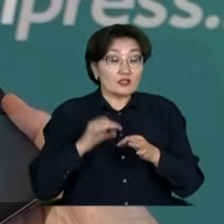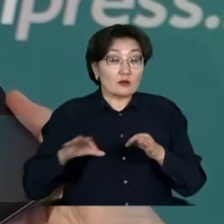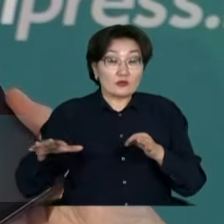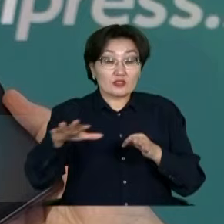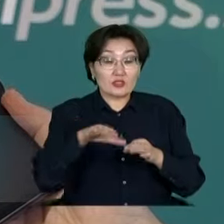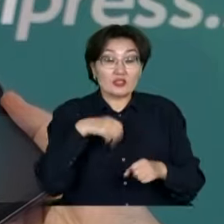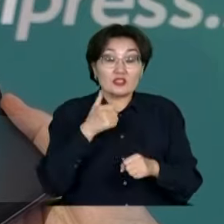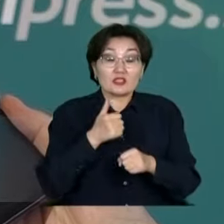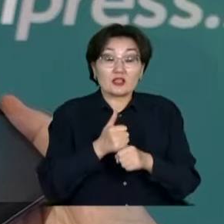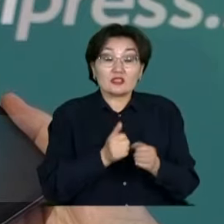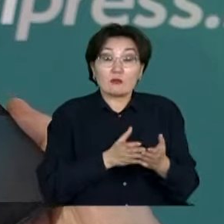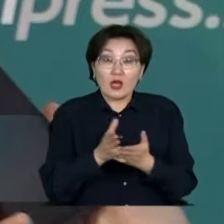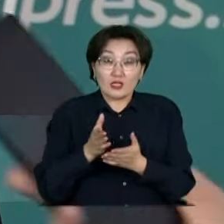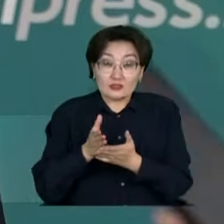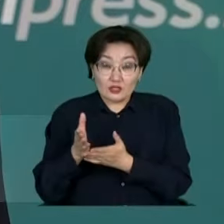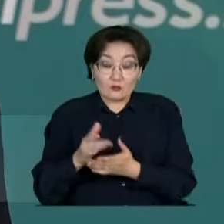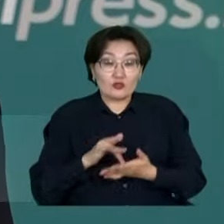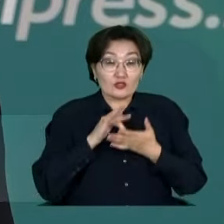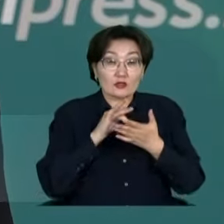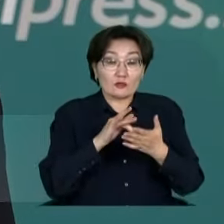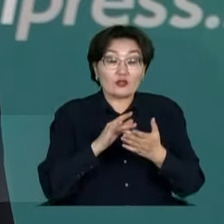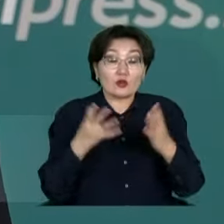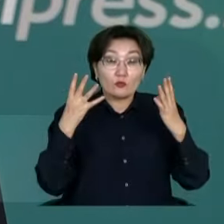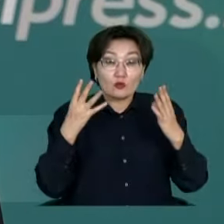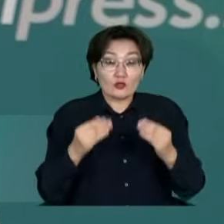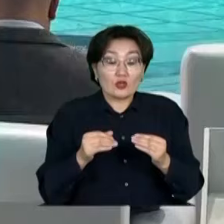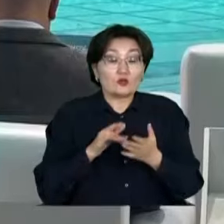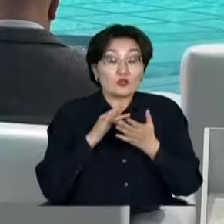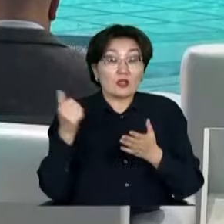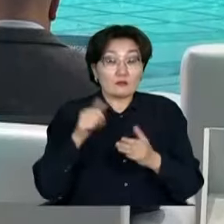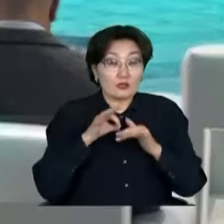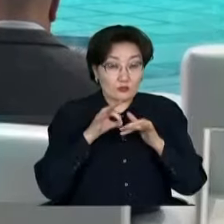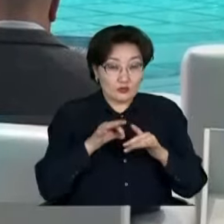сияқты негізгі бағыттардың туристік күндері де өтті, апталықтар деп айтса болады.